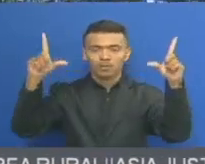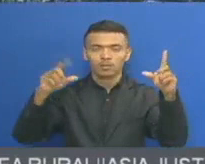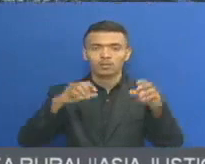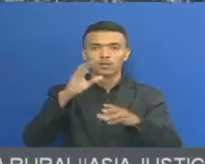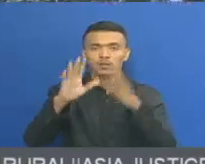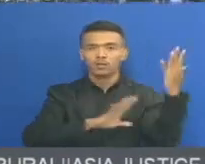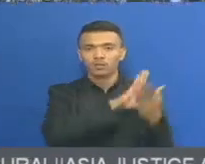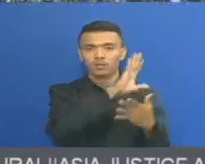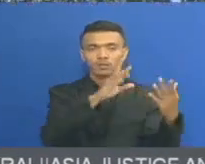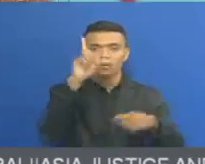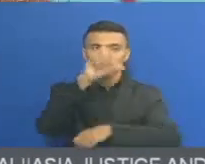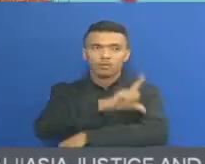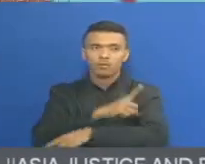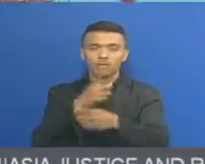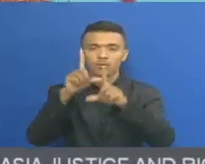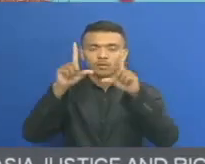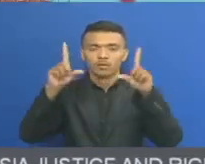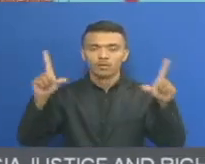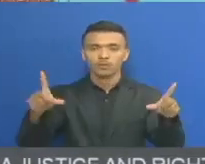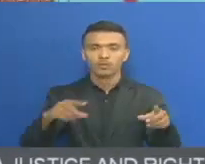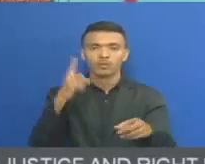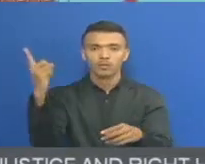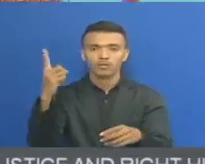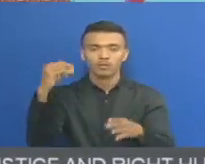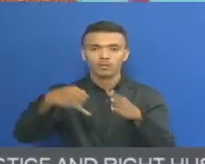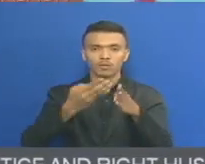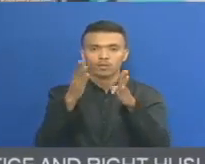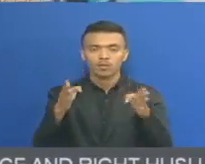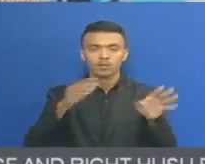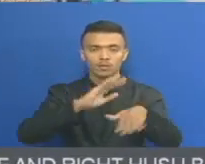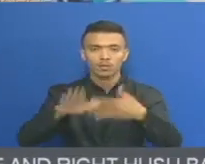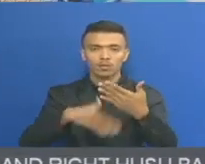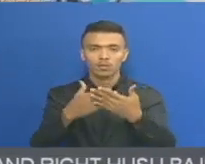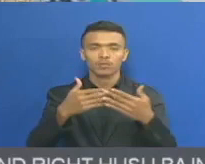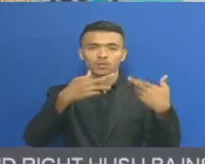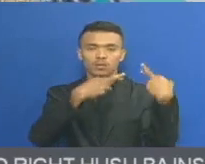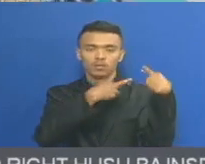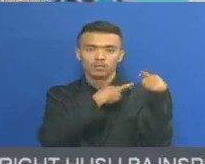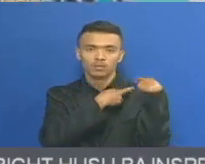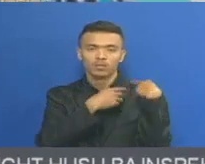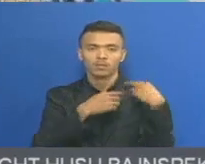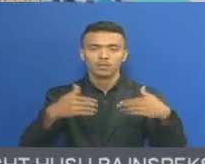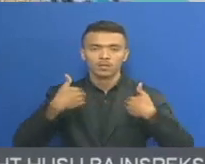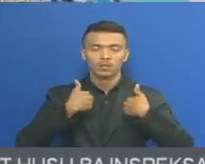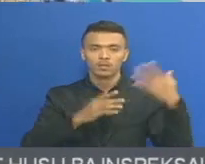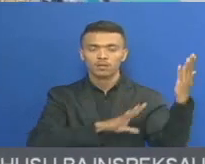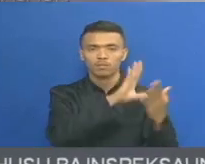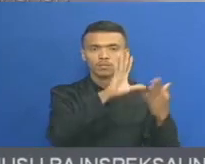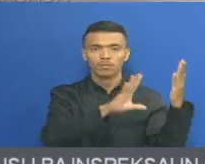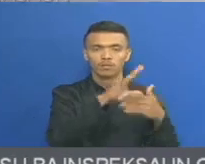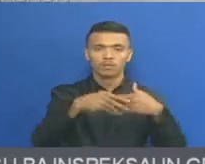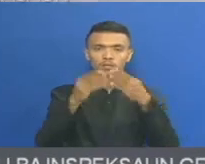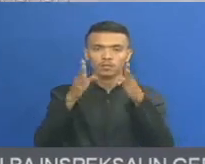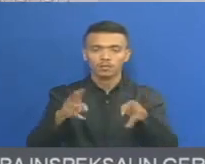loron liberdade imprensa hodi dignifica na fatin jornalista hotu nia dever. Iha komemorasaun ne